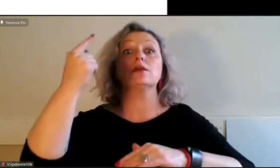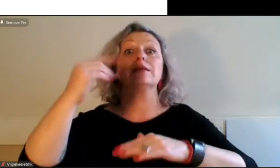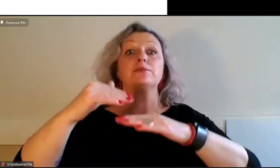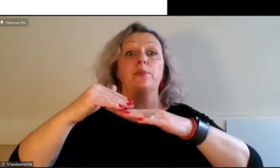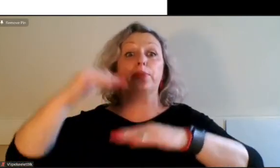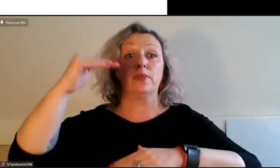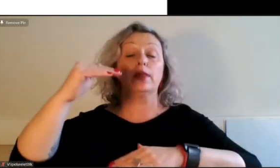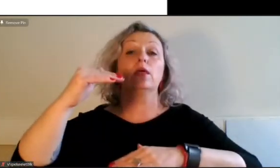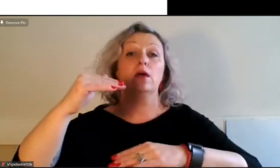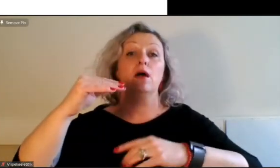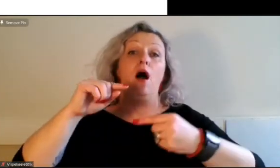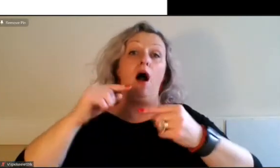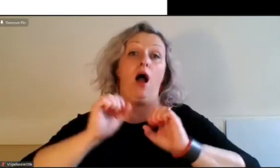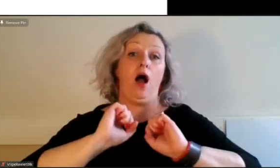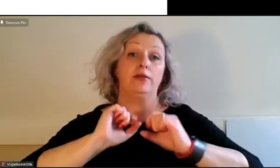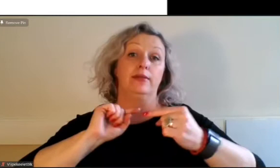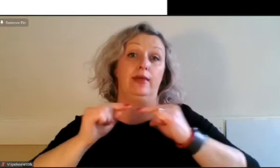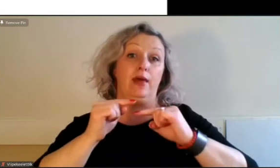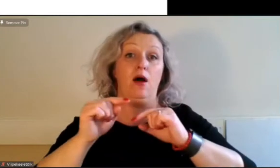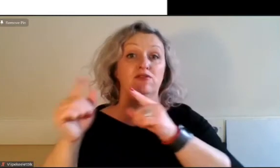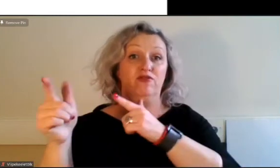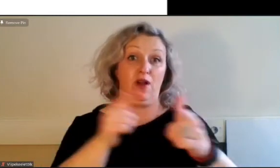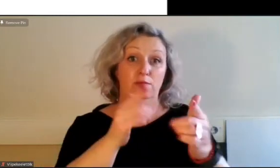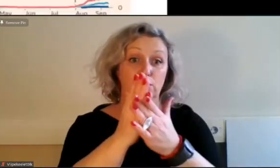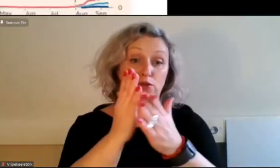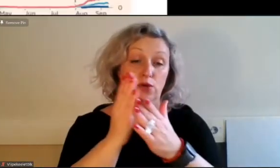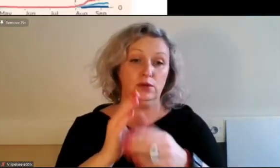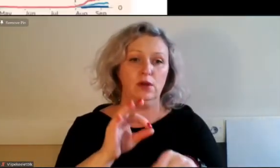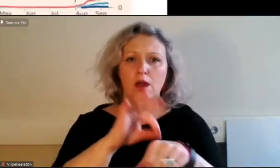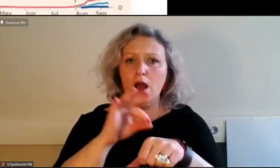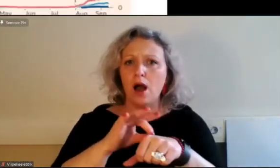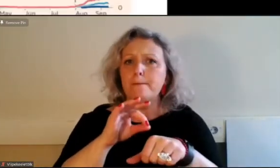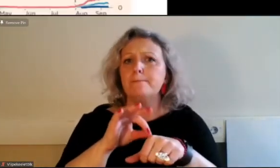kolmandad doosid suudavad selle kaitse väga ilusasti taastada.